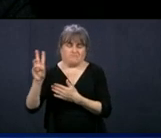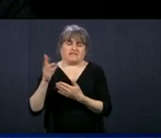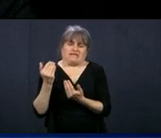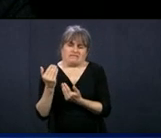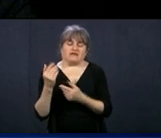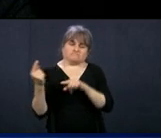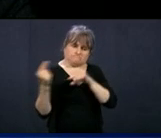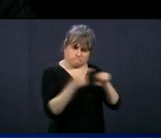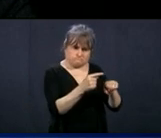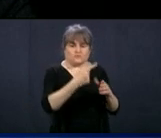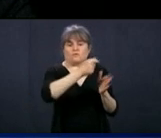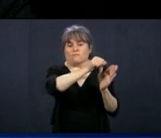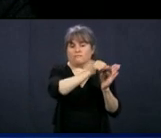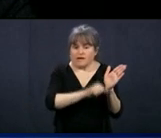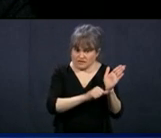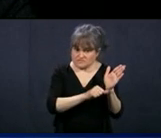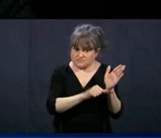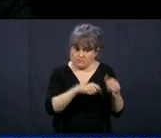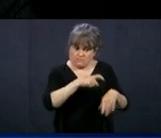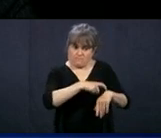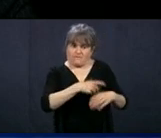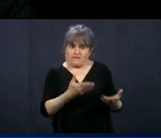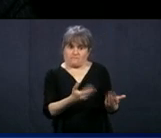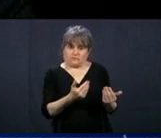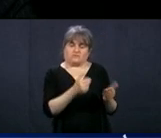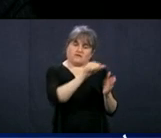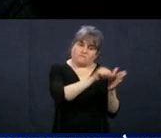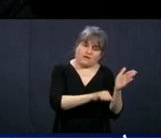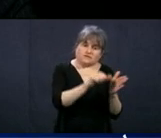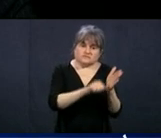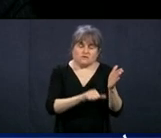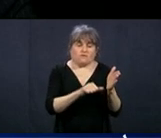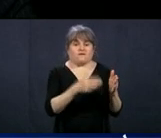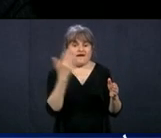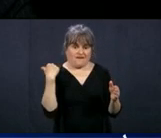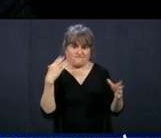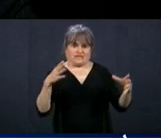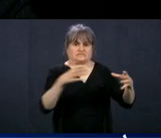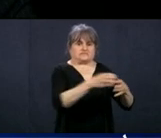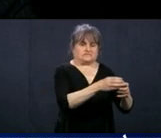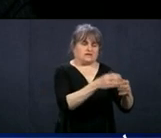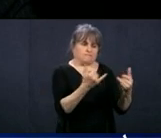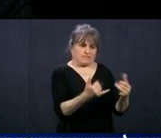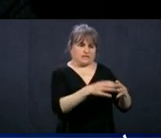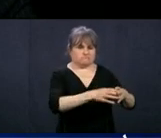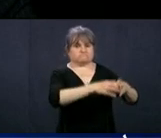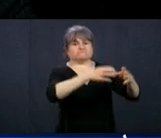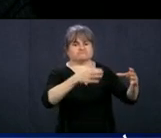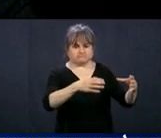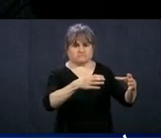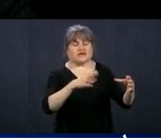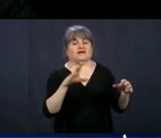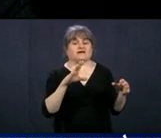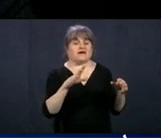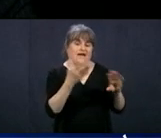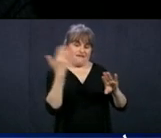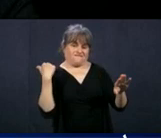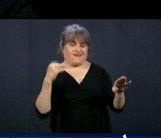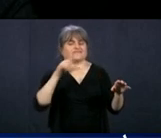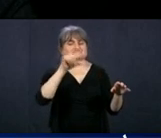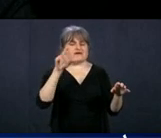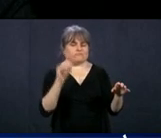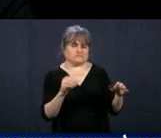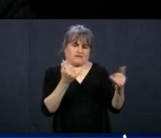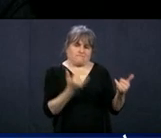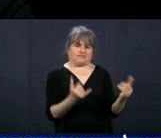veut augmenter le volume de chirurgie à 50 % du potentiel. C'est ce qui est fait graduellement aussi à Montréal. Alors, on